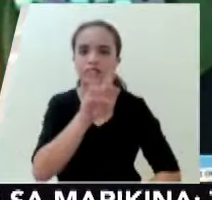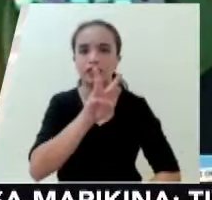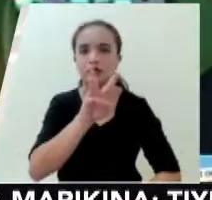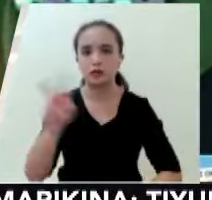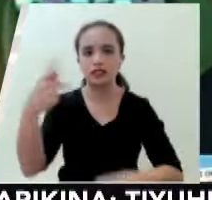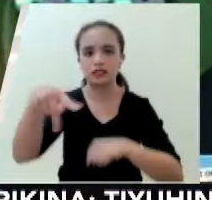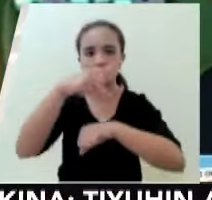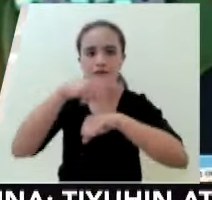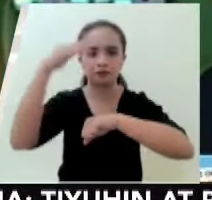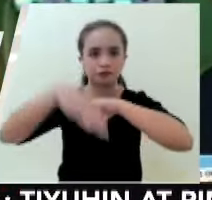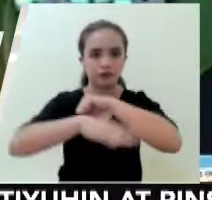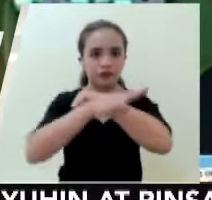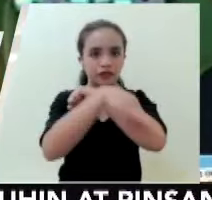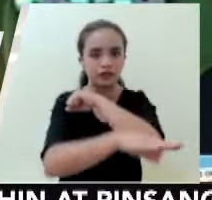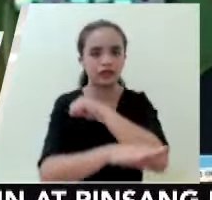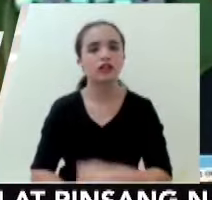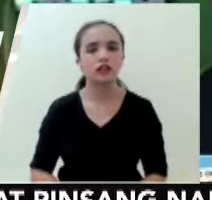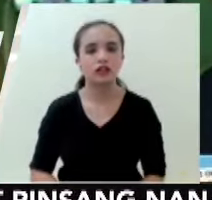West Philippine Sea in